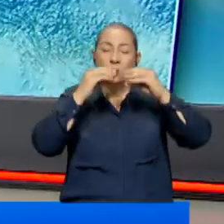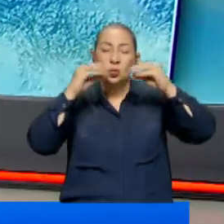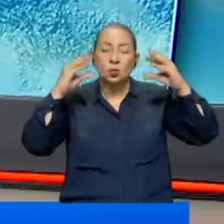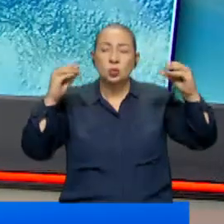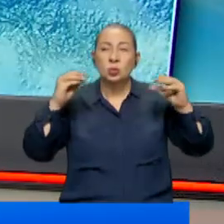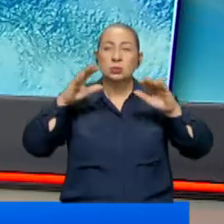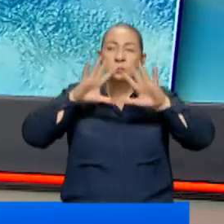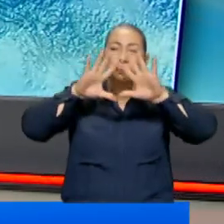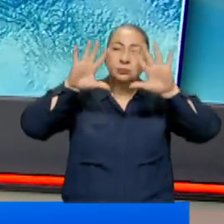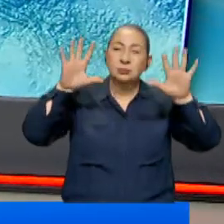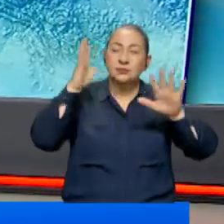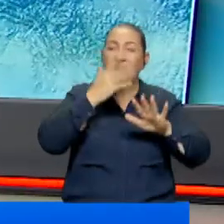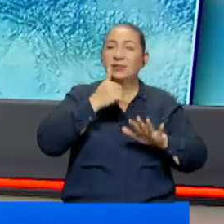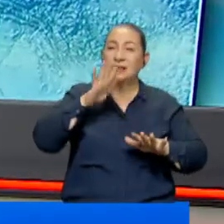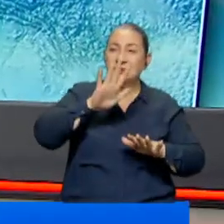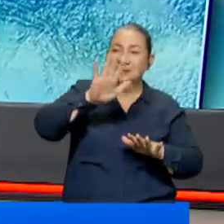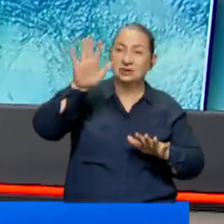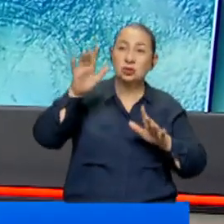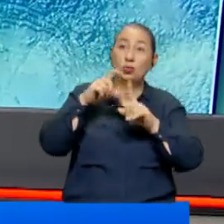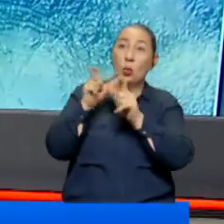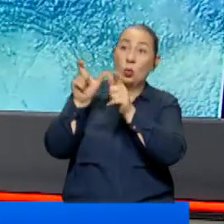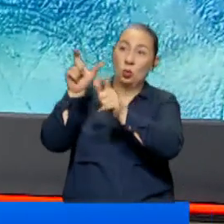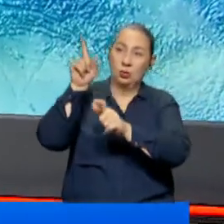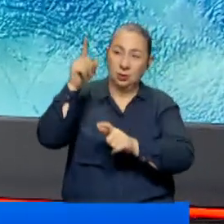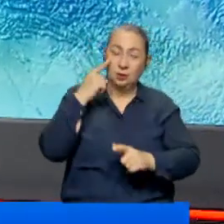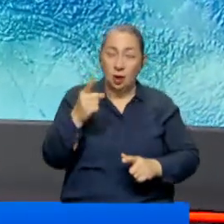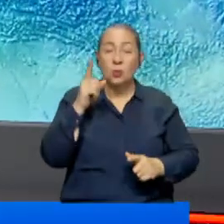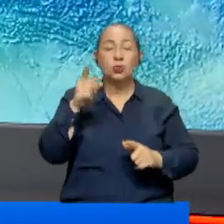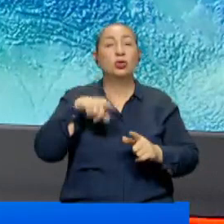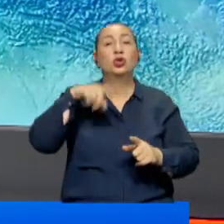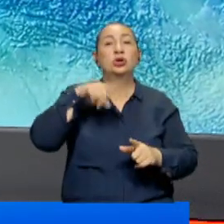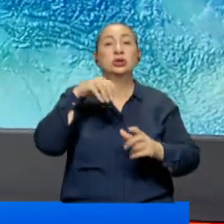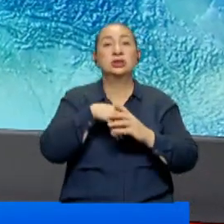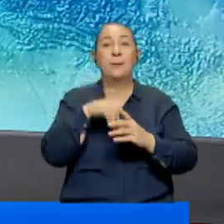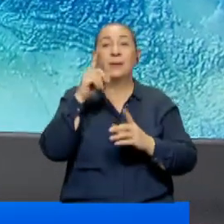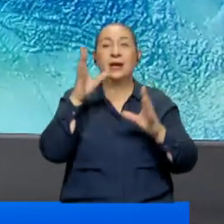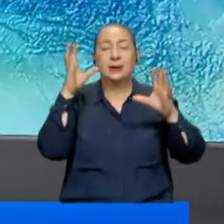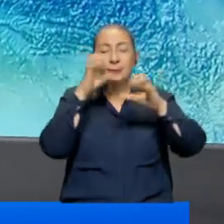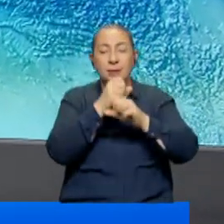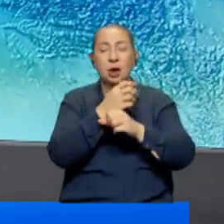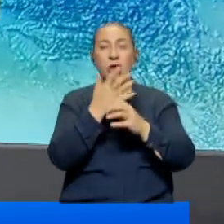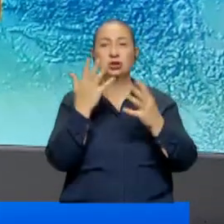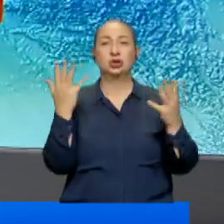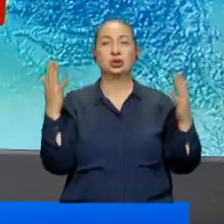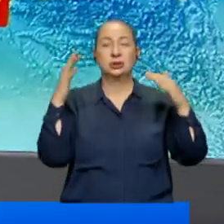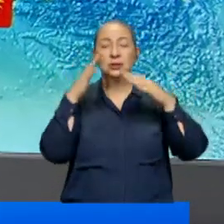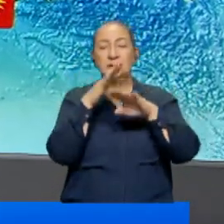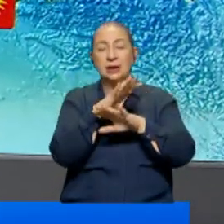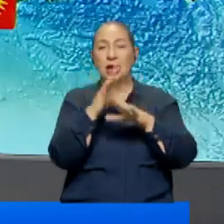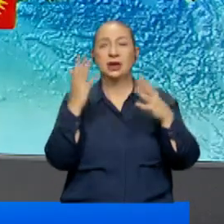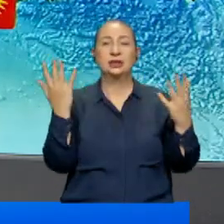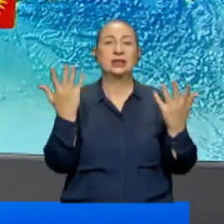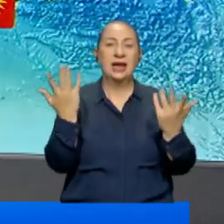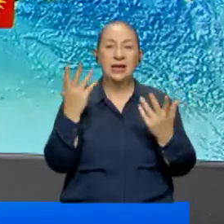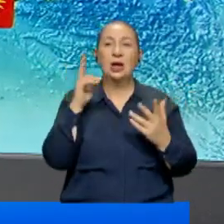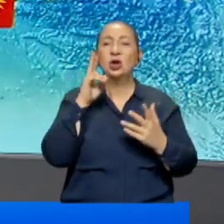haritanın üzerinde olduğunu görüyorum. Karadeniz'in özellikle doğu kıyılarında. Bu da gün içinde havanın bir kapatıp bir açacağını aslında bize anlatıyor.